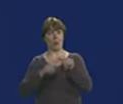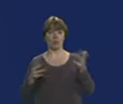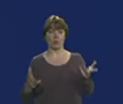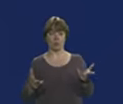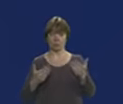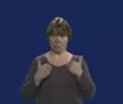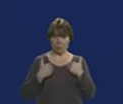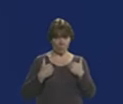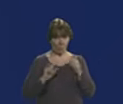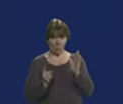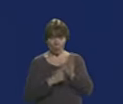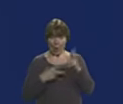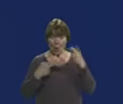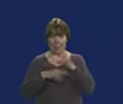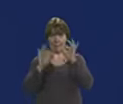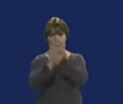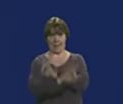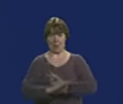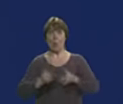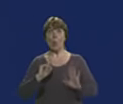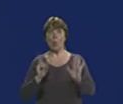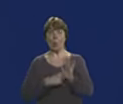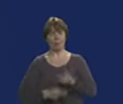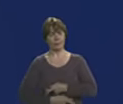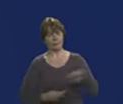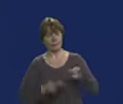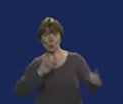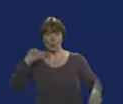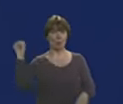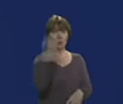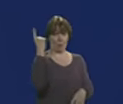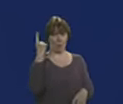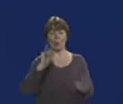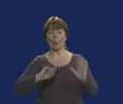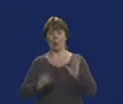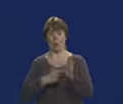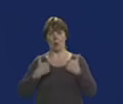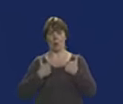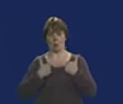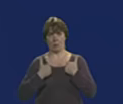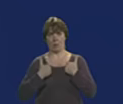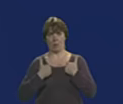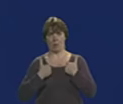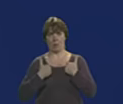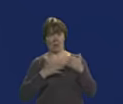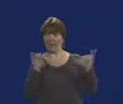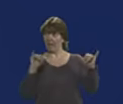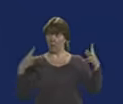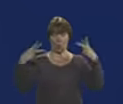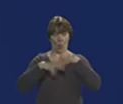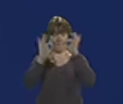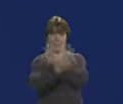Personne ne m'empêchera de parler au peuple de France, à tout le peuple de France.